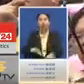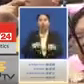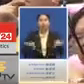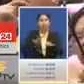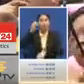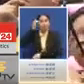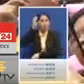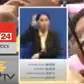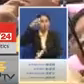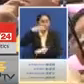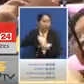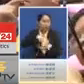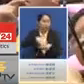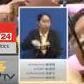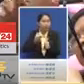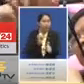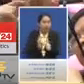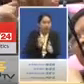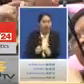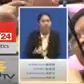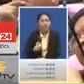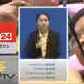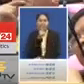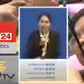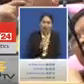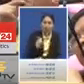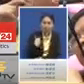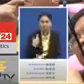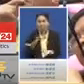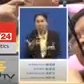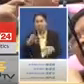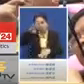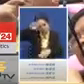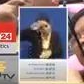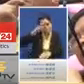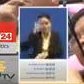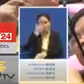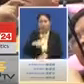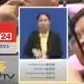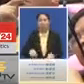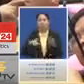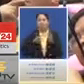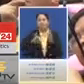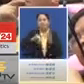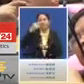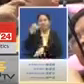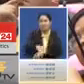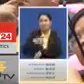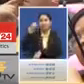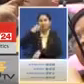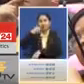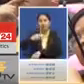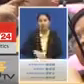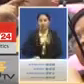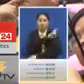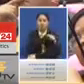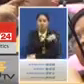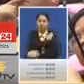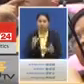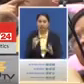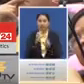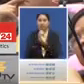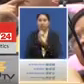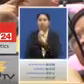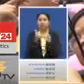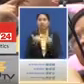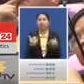ขามีการตายมีการป่วยเพราะใช้ผิดมาเยอะแล้วก็สรุปทางการแพทย์ยัง